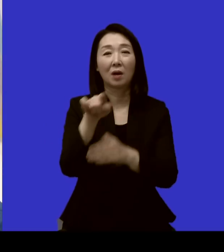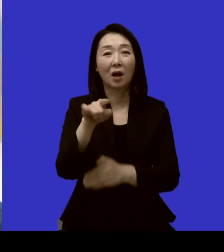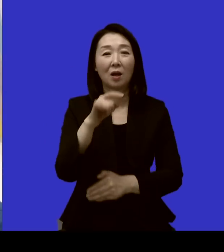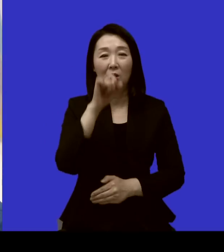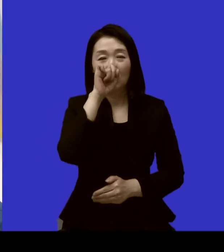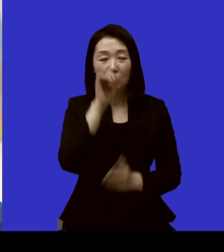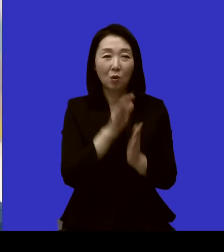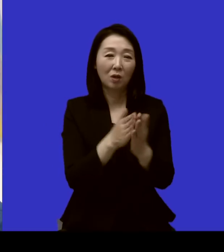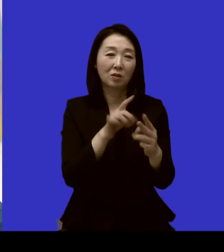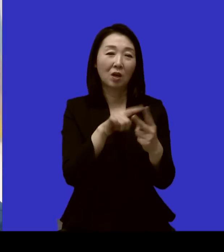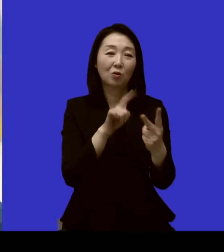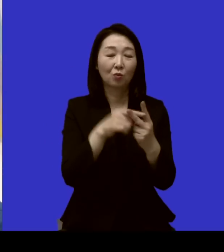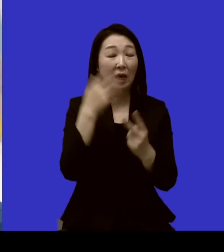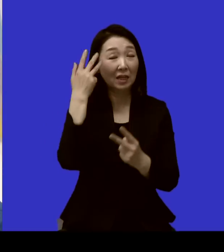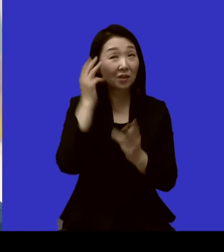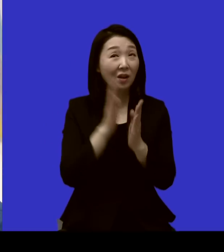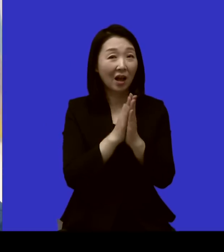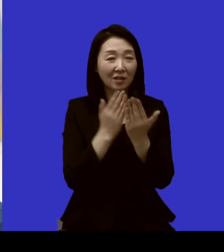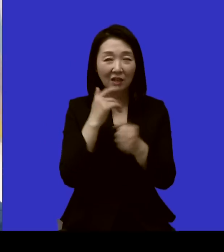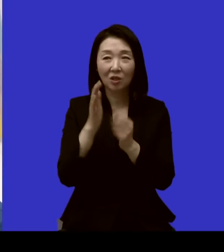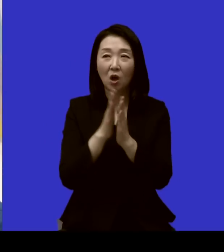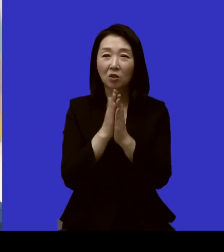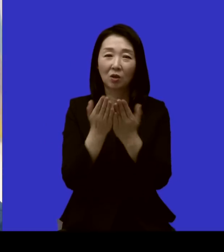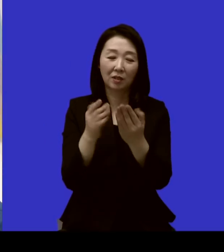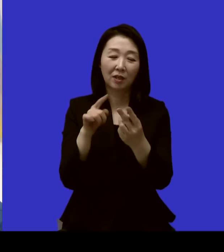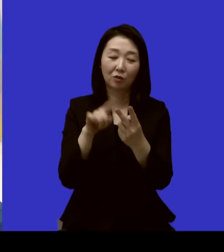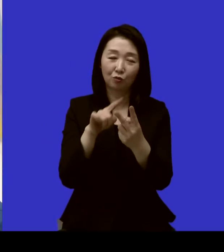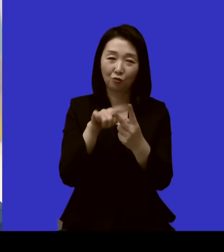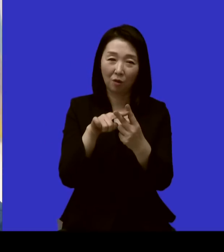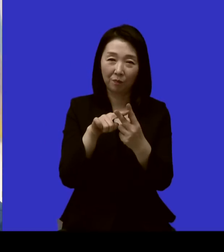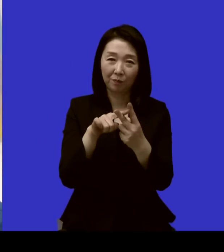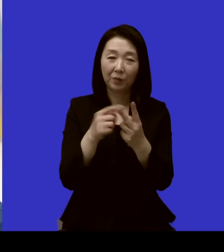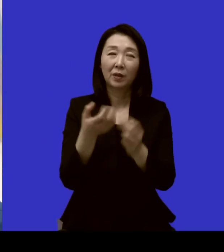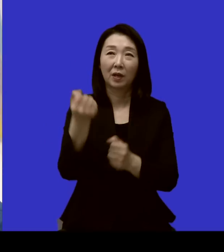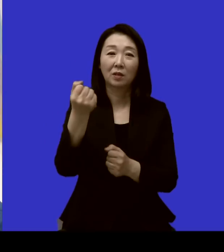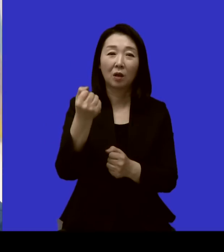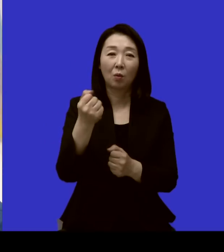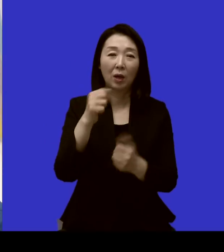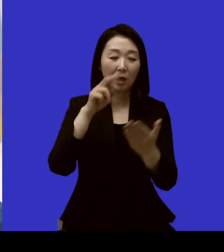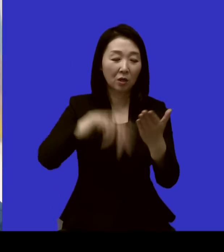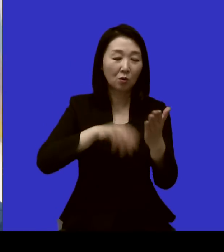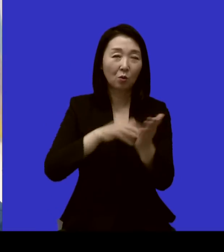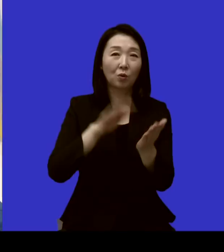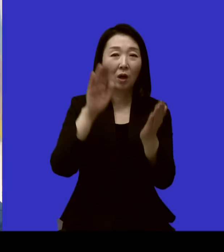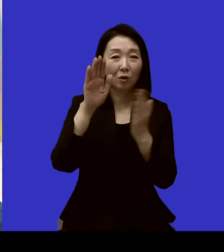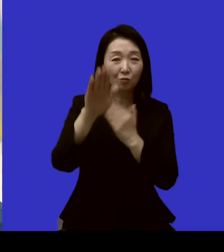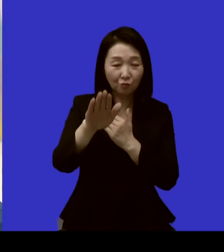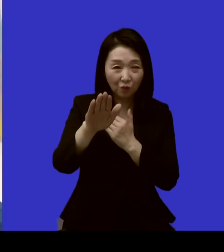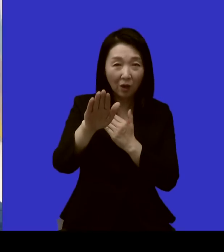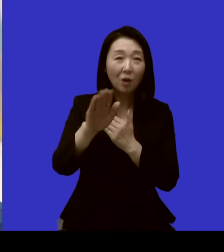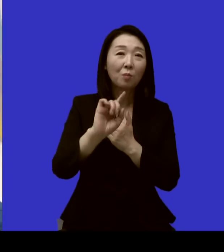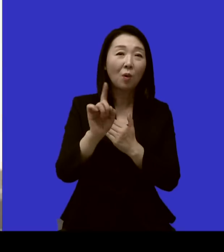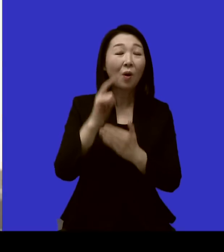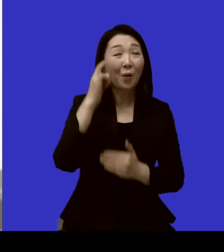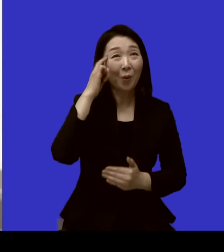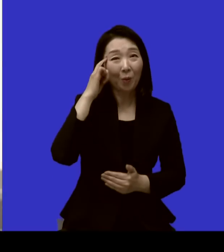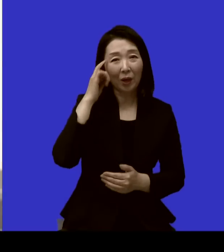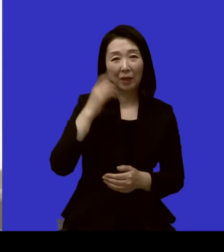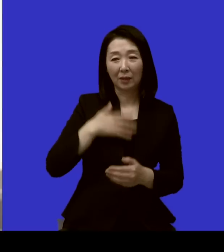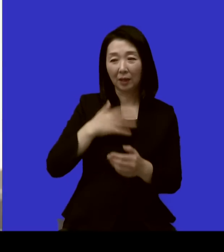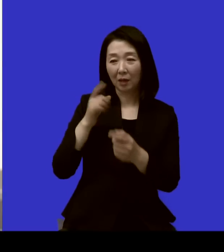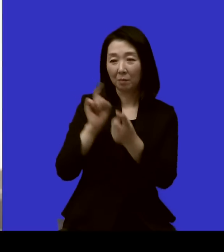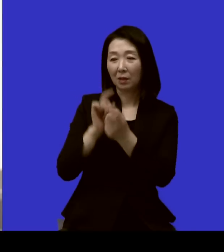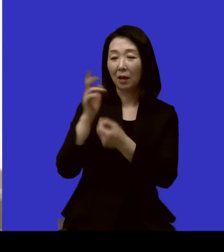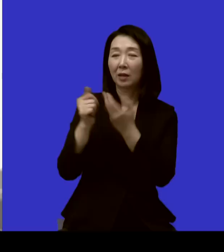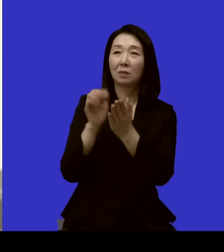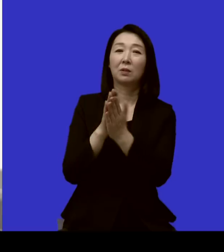권, 그리고 성경책 한 권을 들고 이걸 다 읽고 난 다음에, 왜냐하면 제가 하나님을 만난 시간은 책이었으니까 예. 그 시간